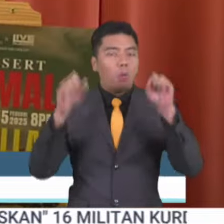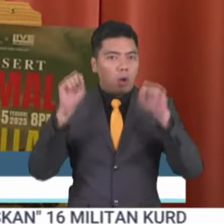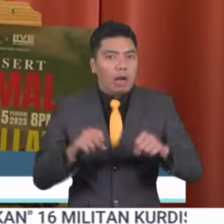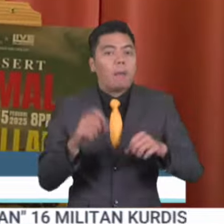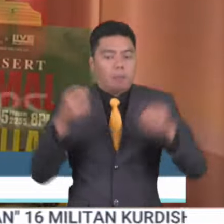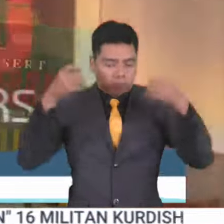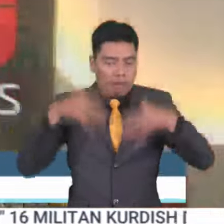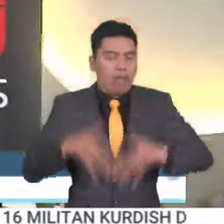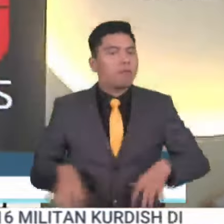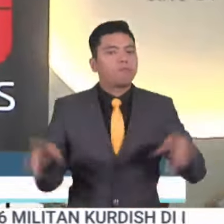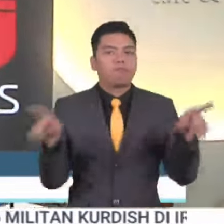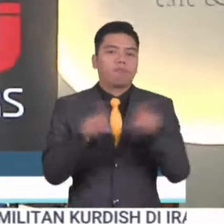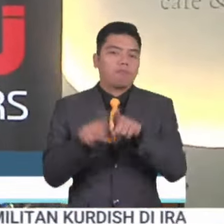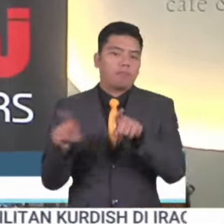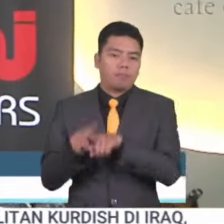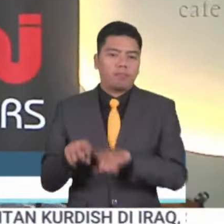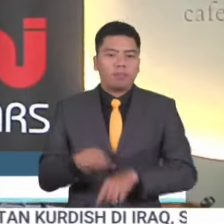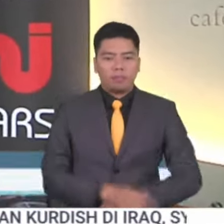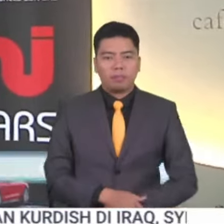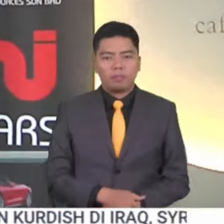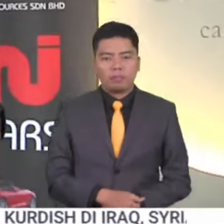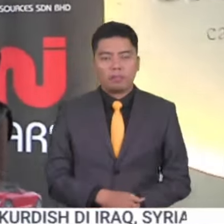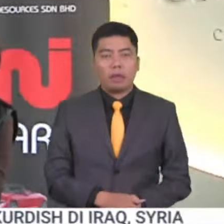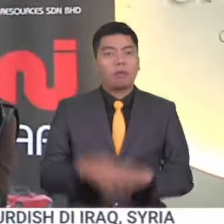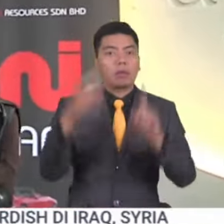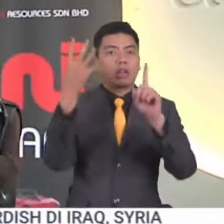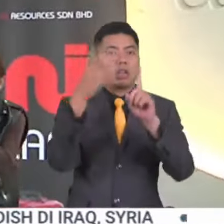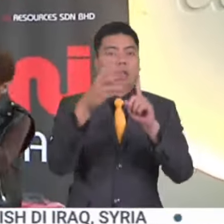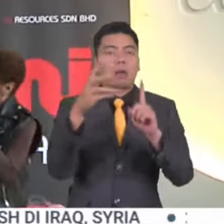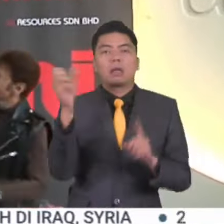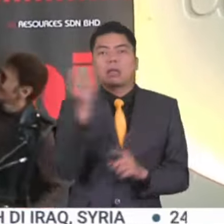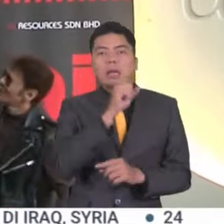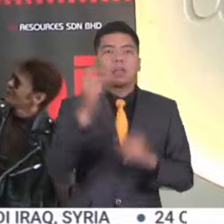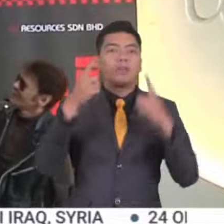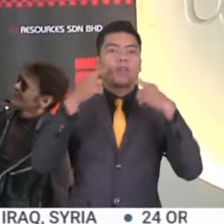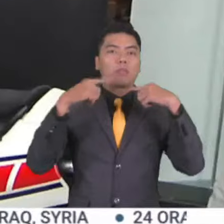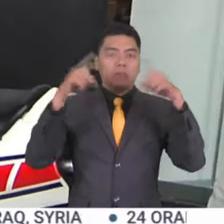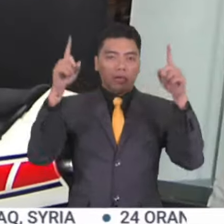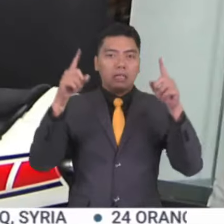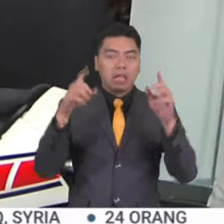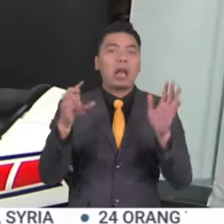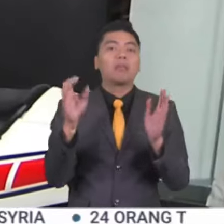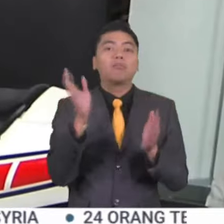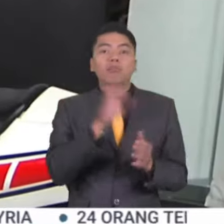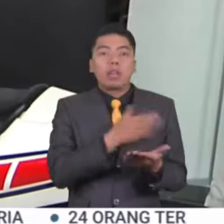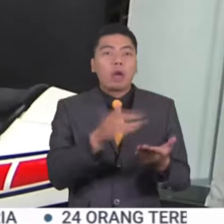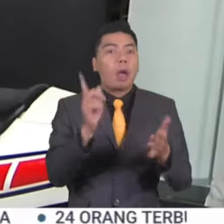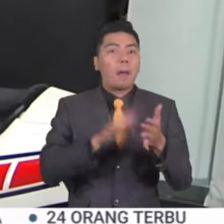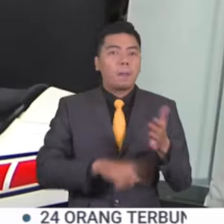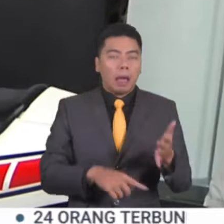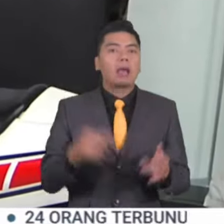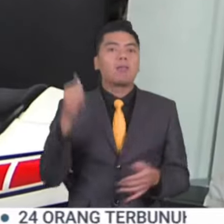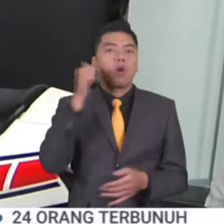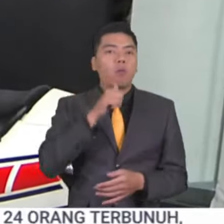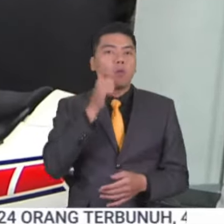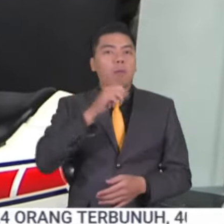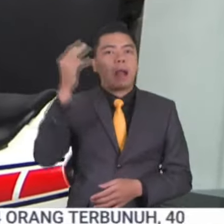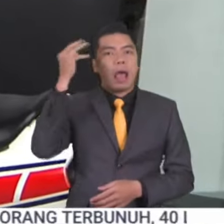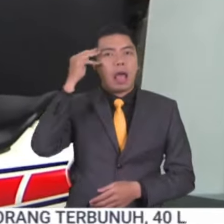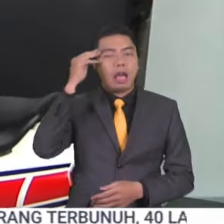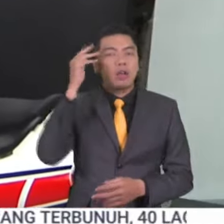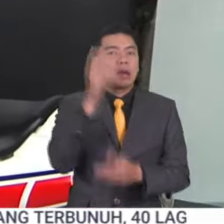berpakaian macam itulah. 16 buah lagu popular dijangka bakal dipersembahkan, antaranya Gadis